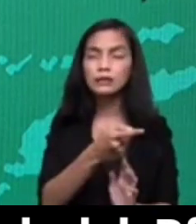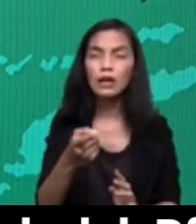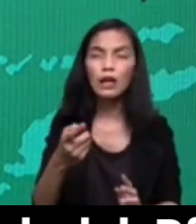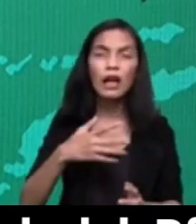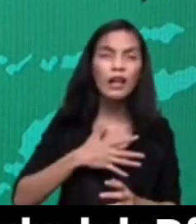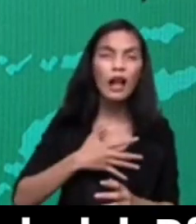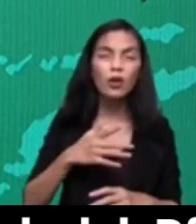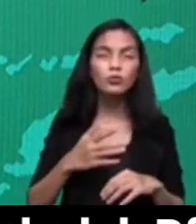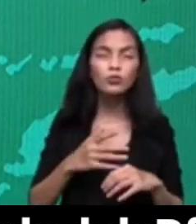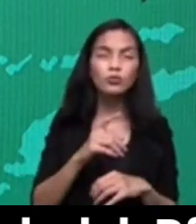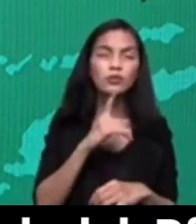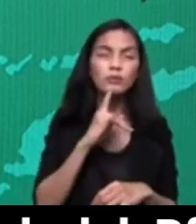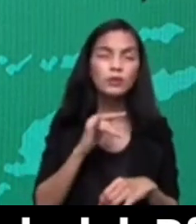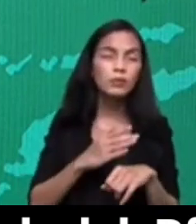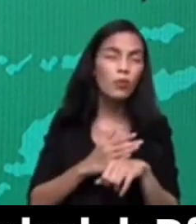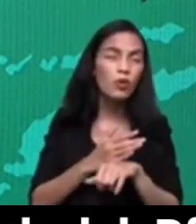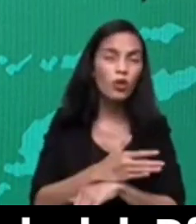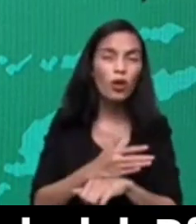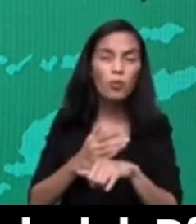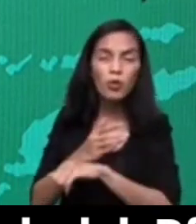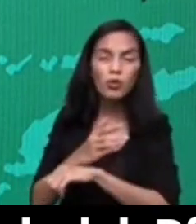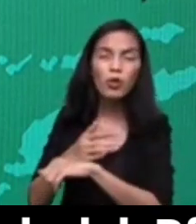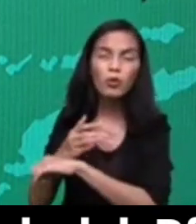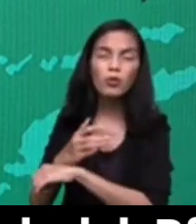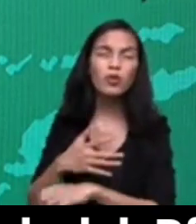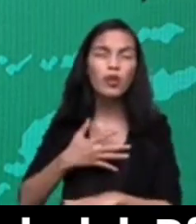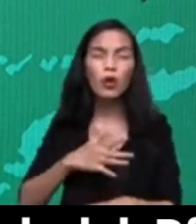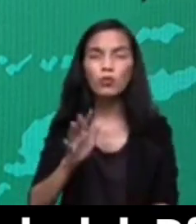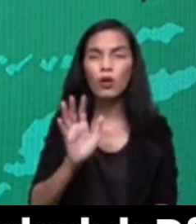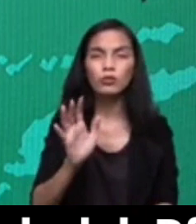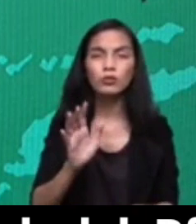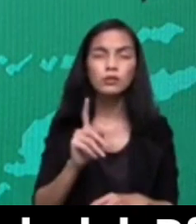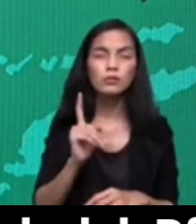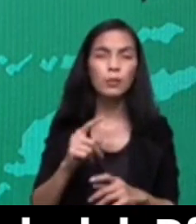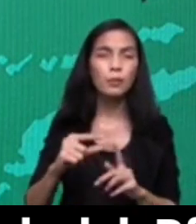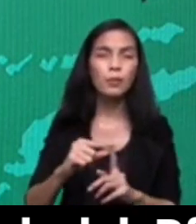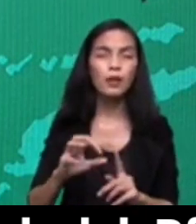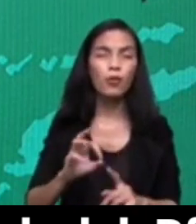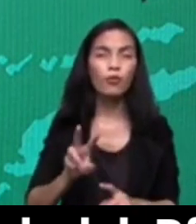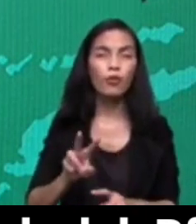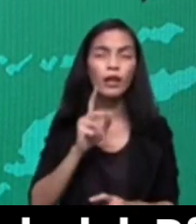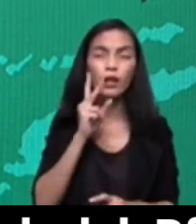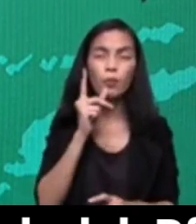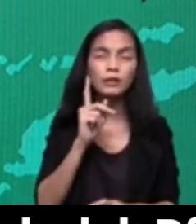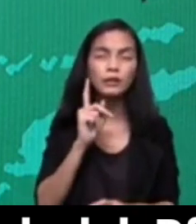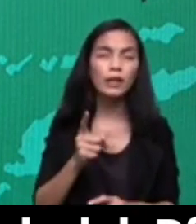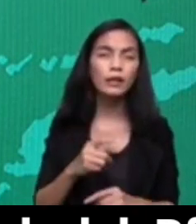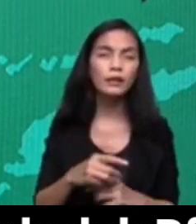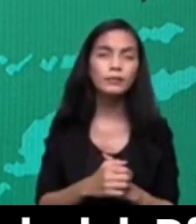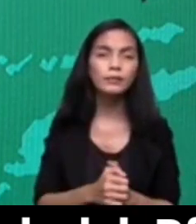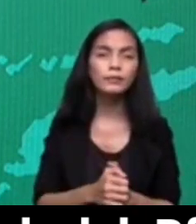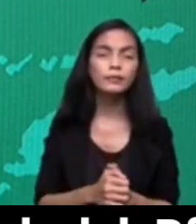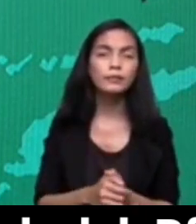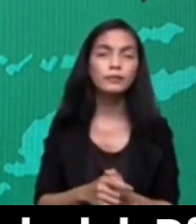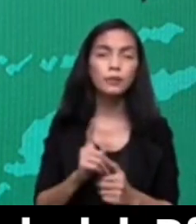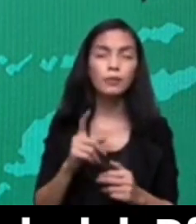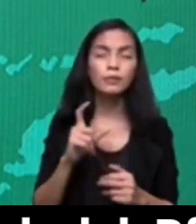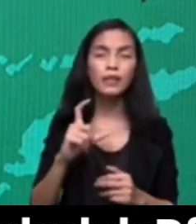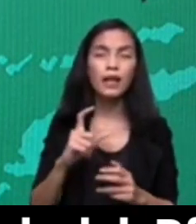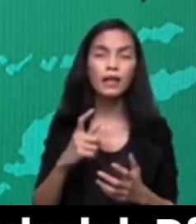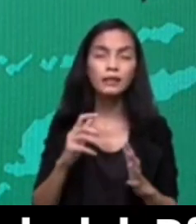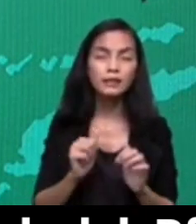melakukan potong bersyarat terhadap ternaknya sesuai dengan rekomendasi pop karena mekanisme pemberian bantuan telah